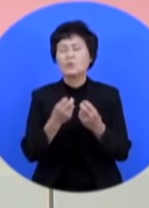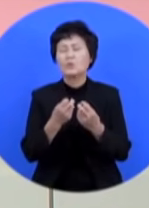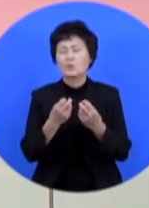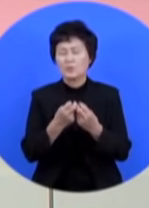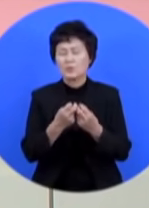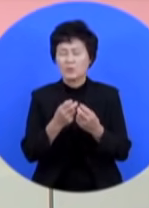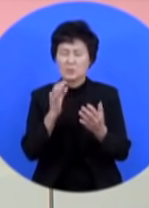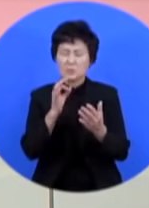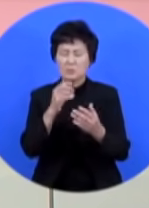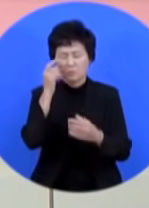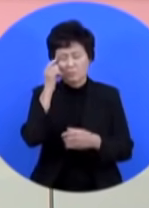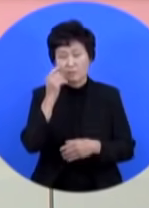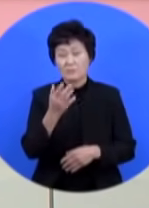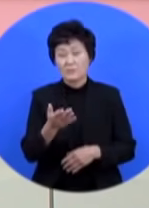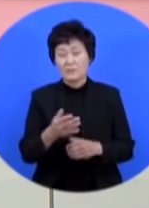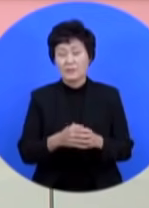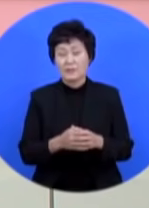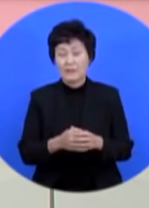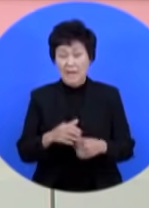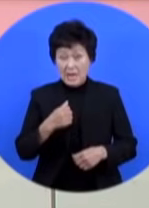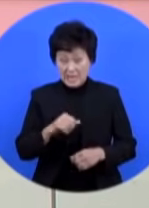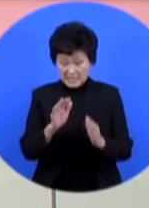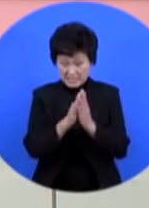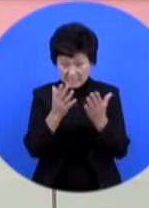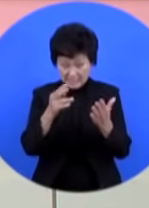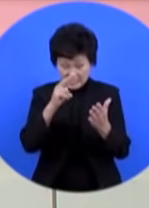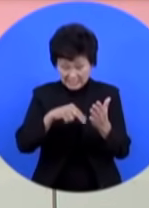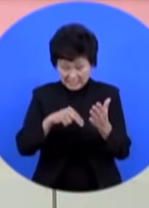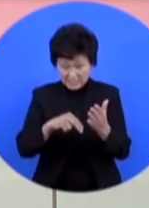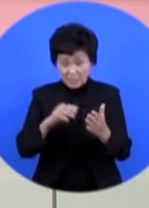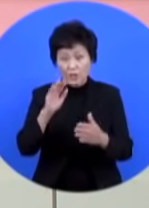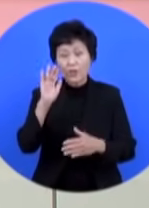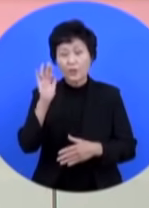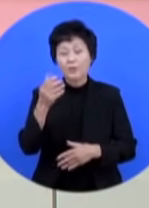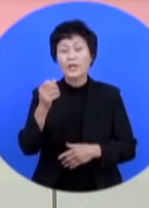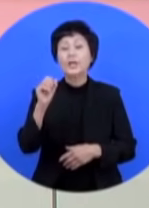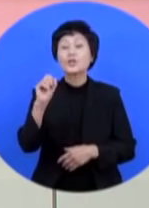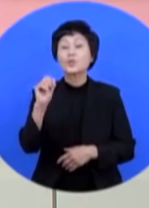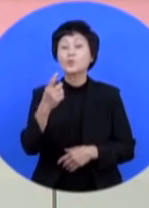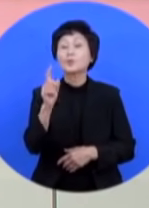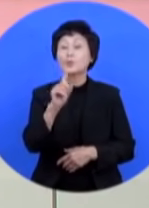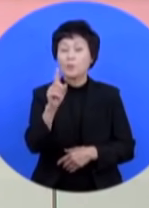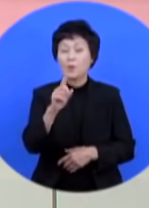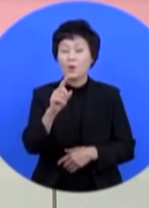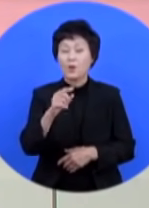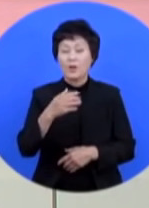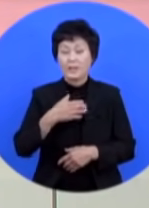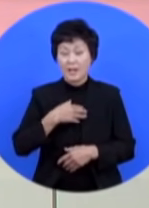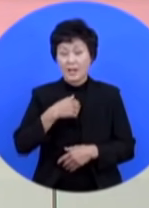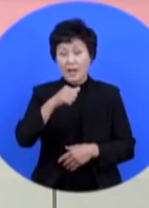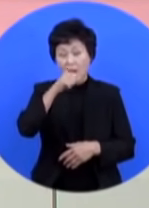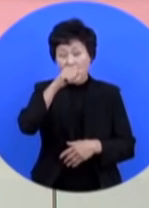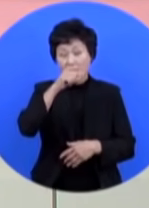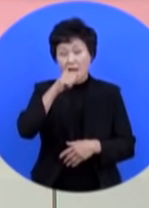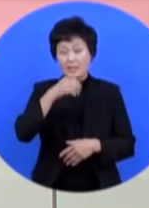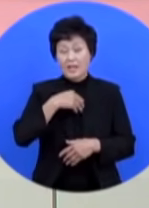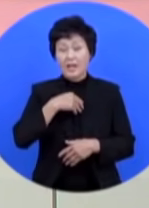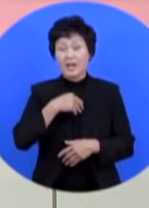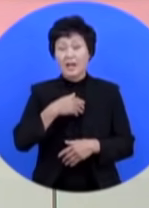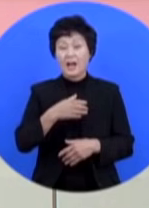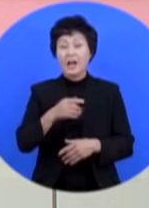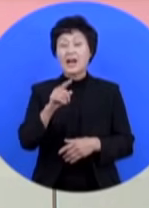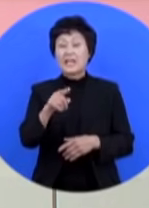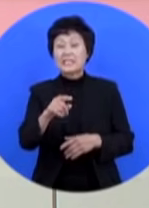아들이 이 책을 읽게 된 계기도 네. 제가 평상시에 이 짐 엘리엇 선교사를 가장